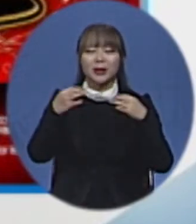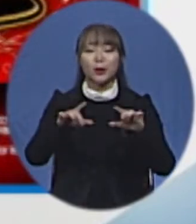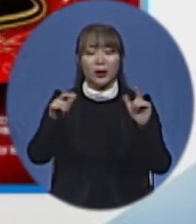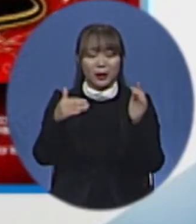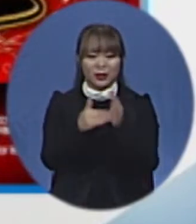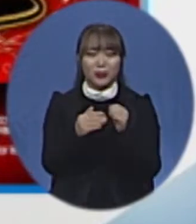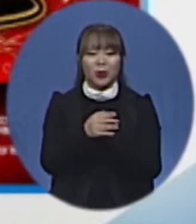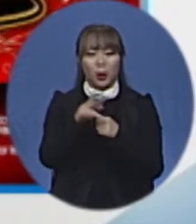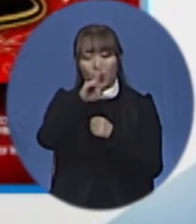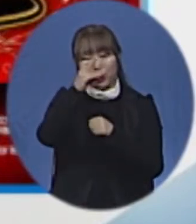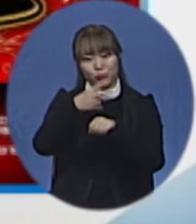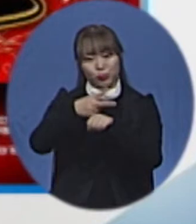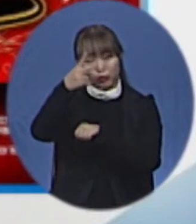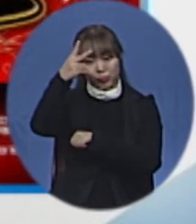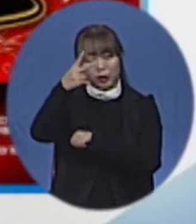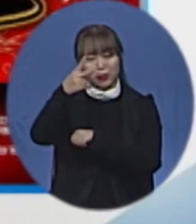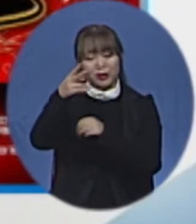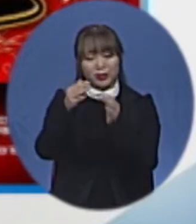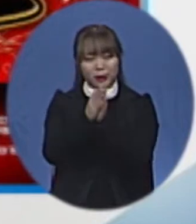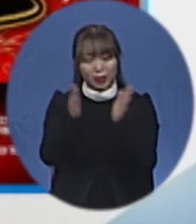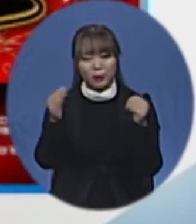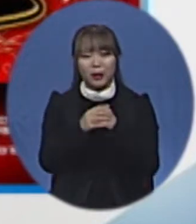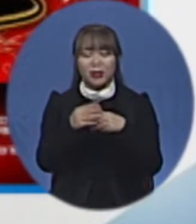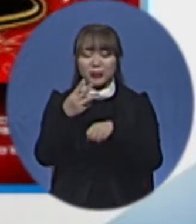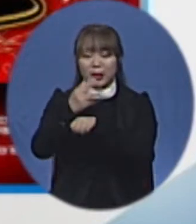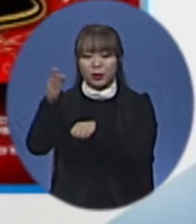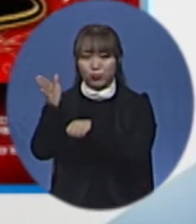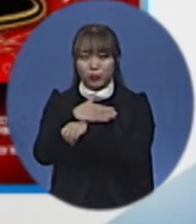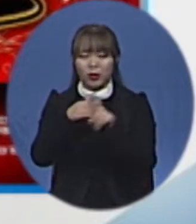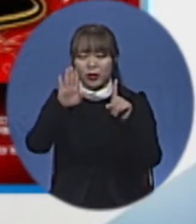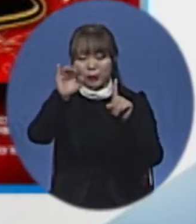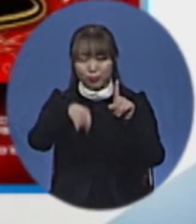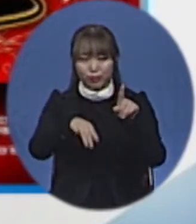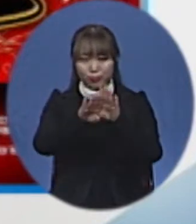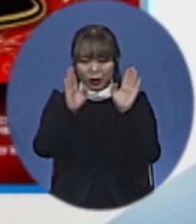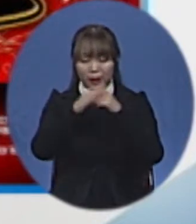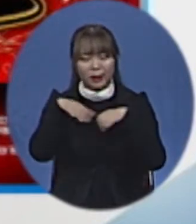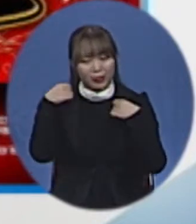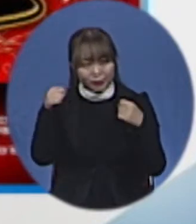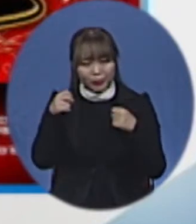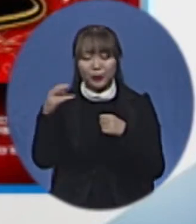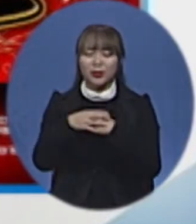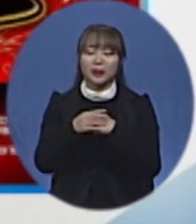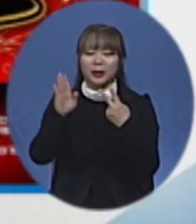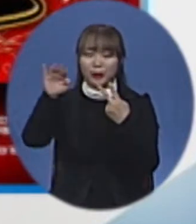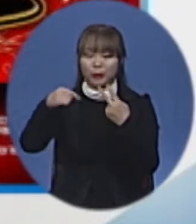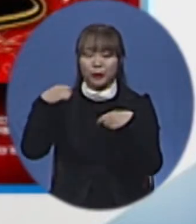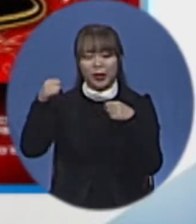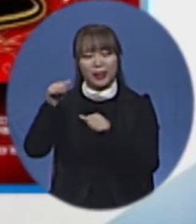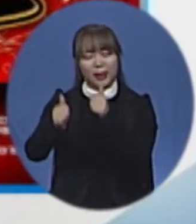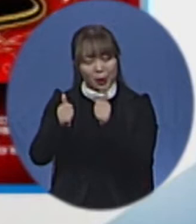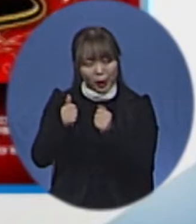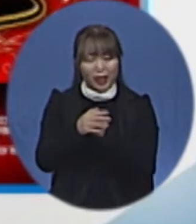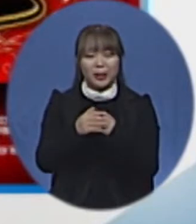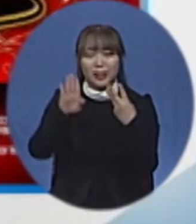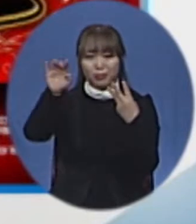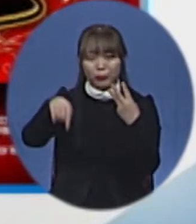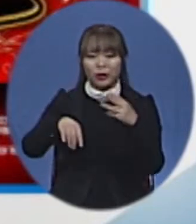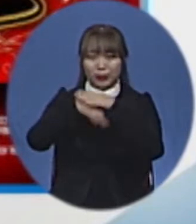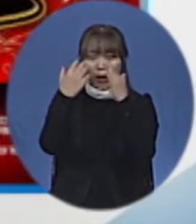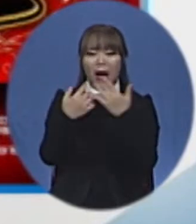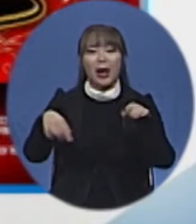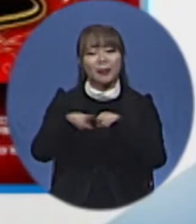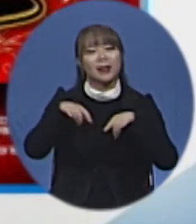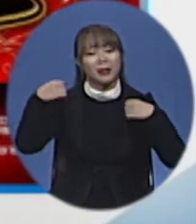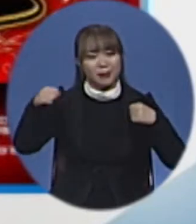진행되며 오후 2시 접수를 시작으로 3시부터 1부 오프닝과 댄스 타임, 2부 댄스 경영대회, 3부 다함께